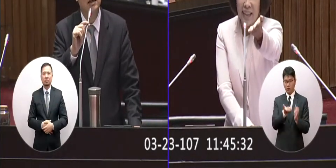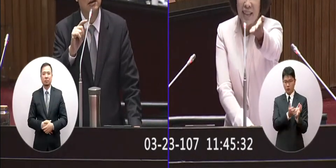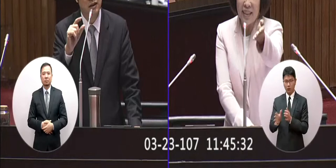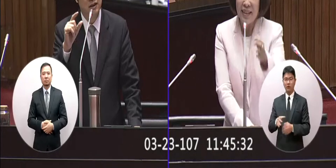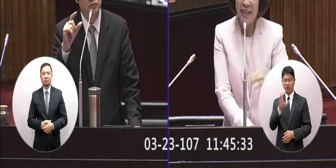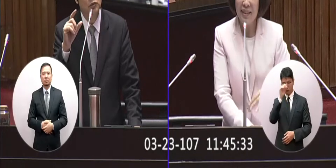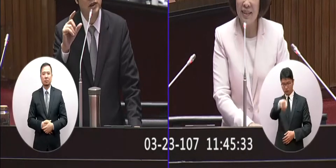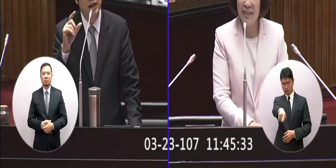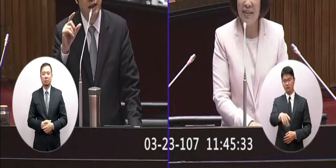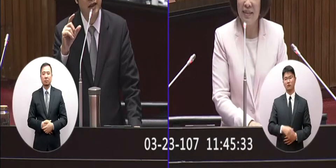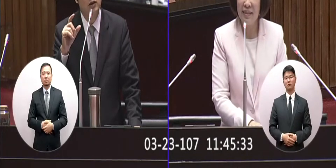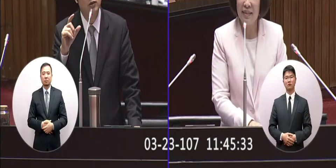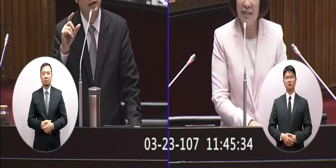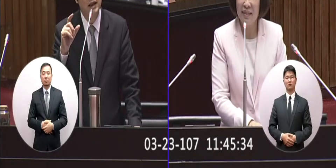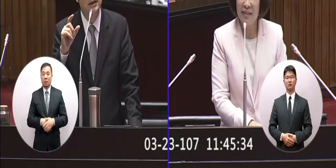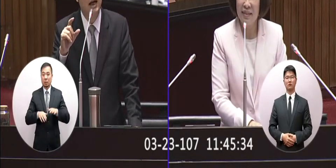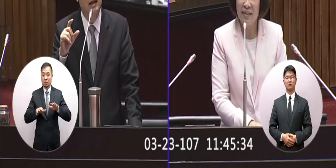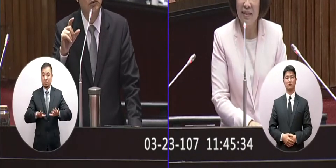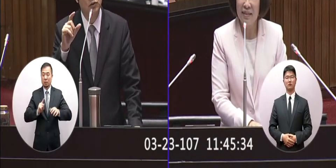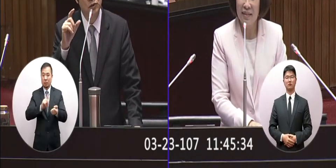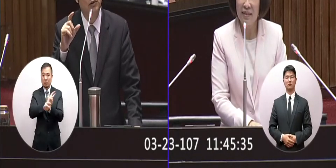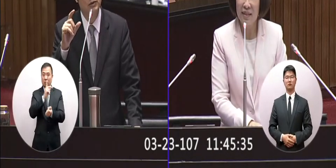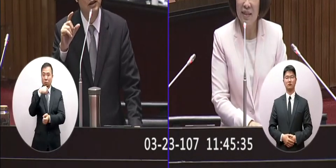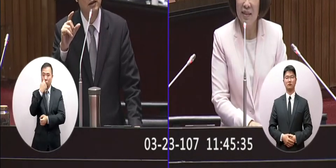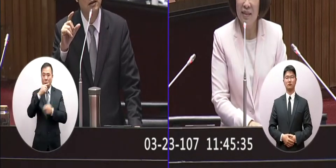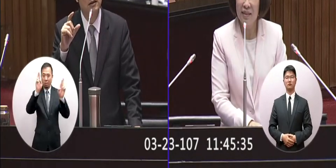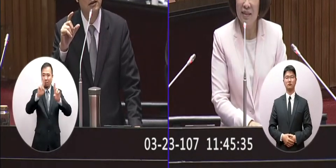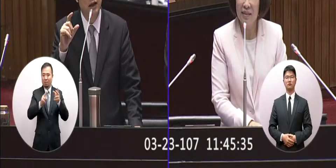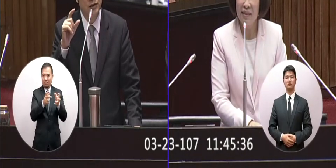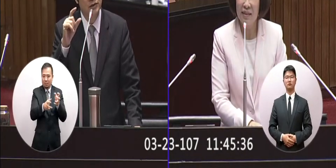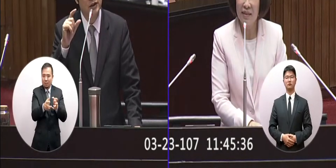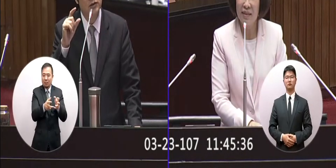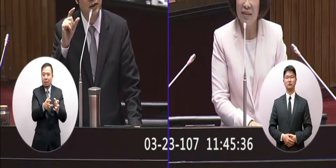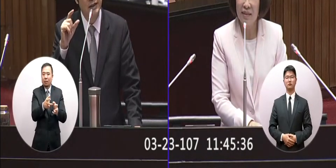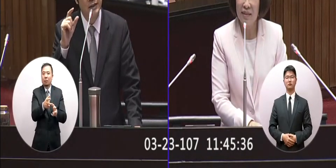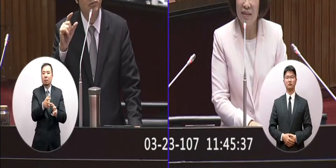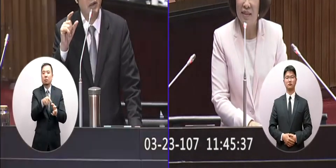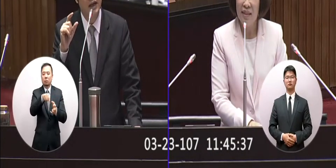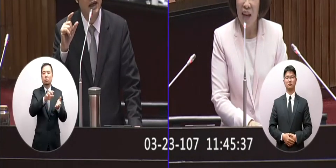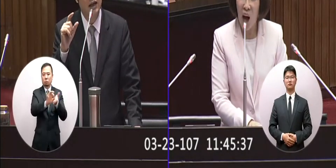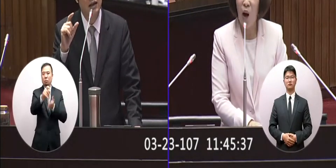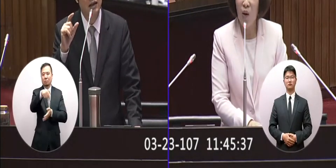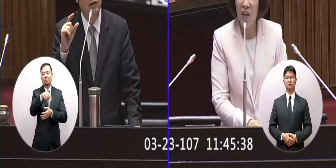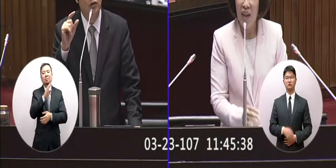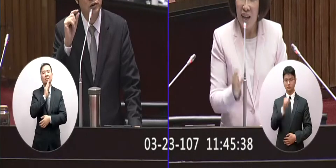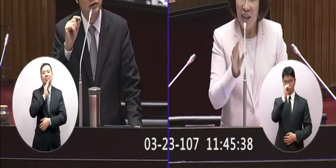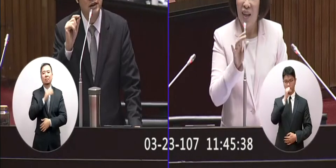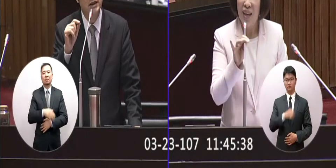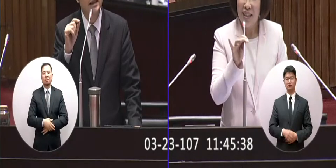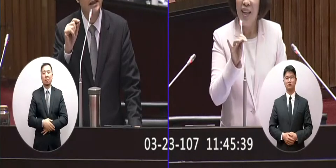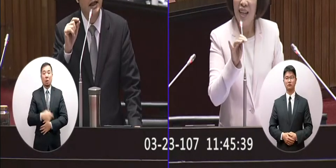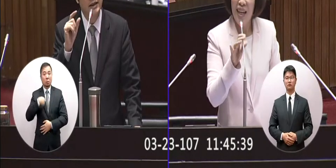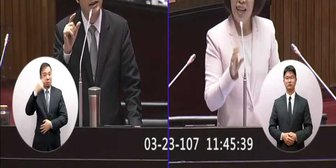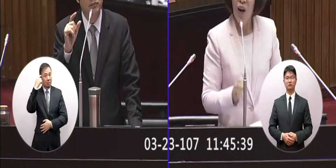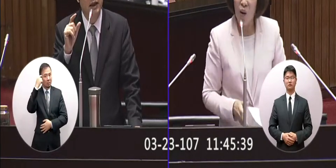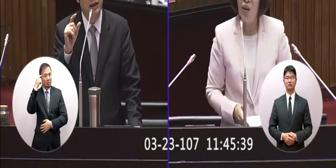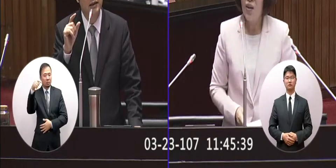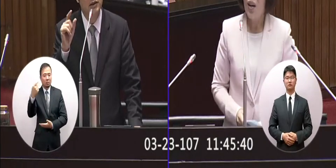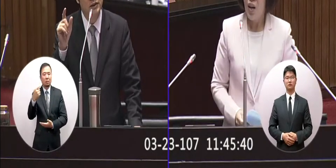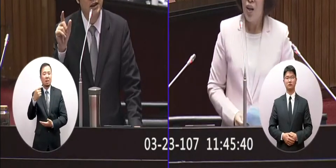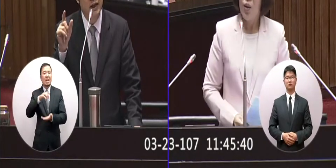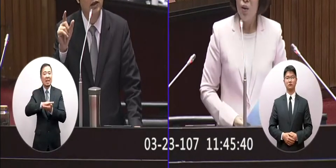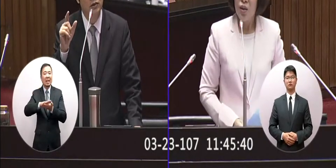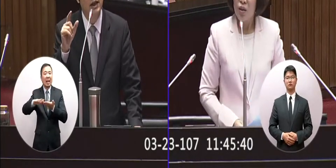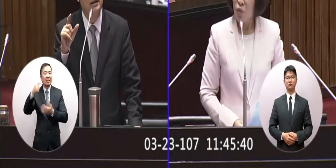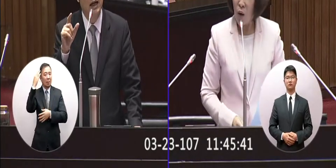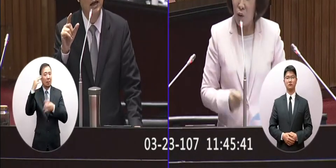看， 目前林口电厂所用的就是这种干净煤了。 好， 我所指称的干净煤